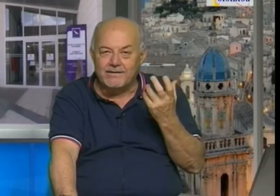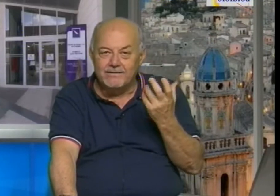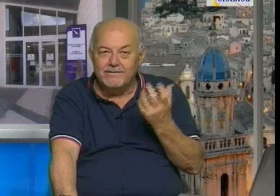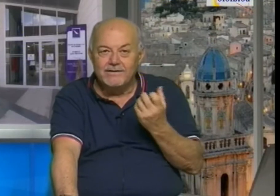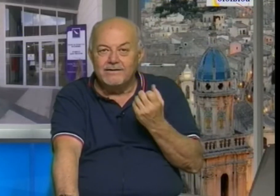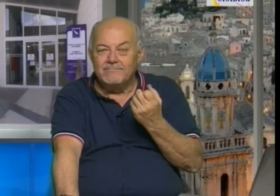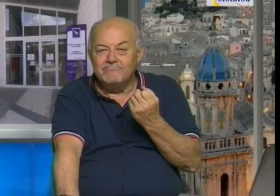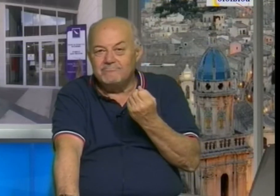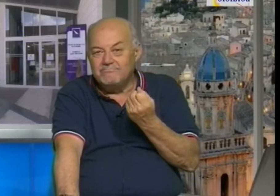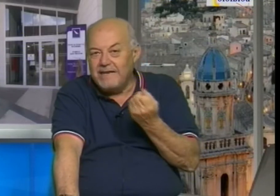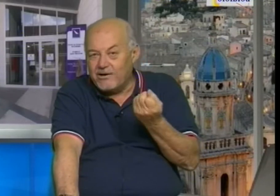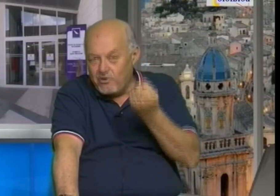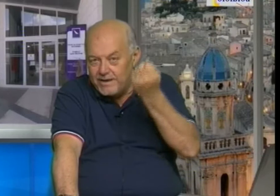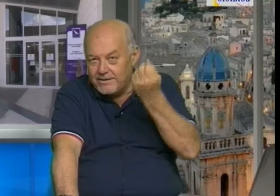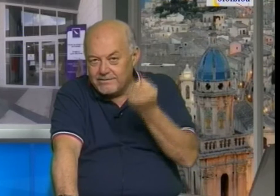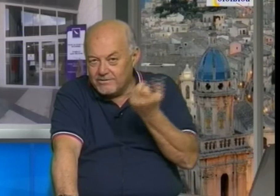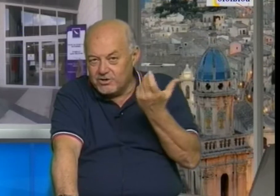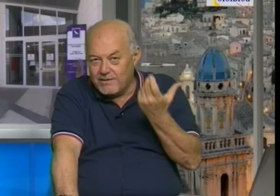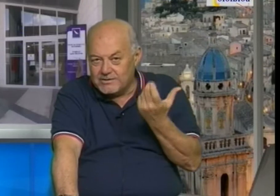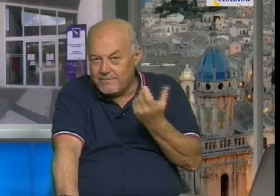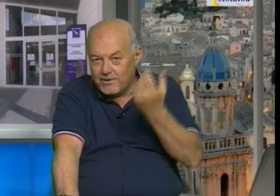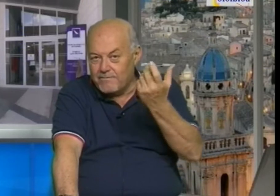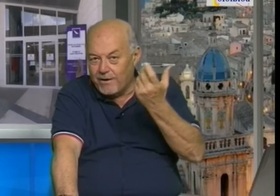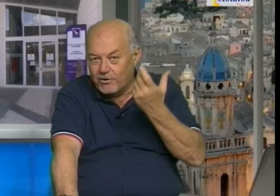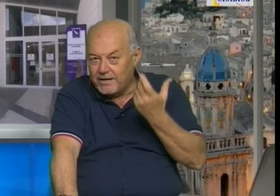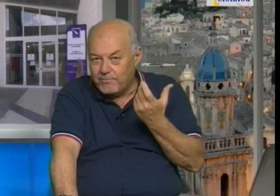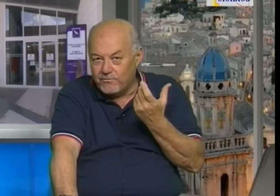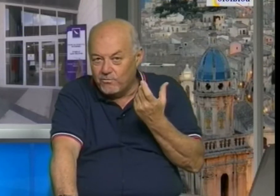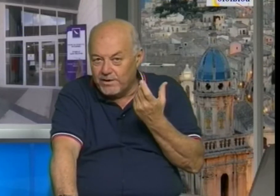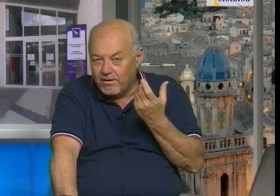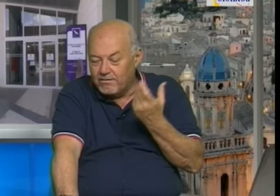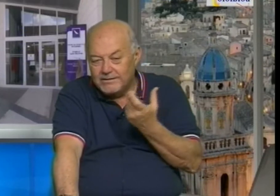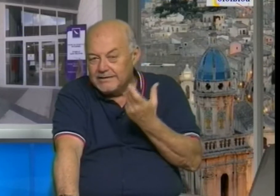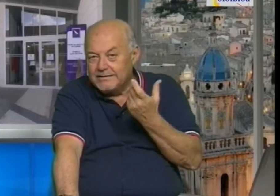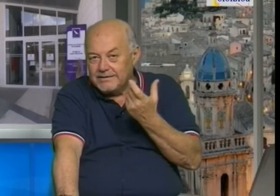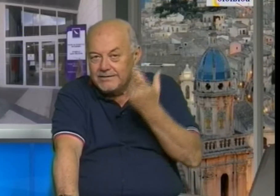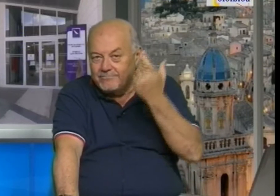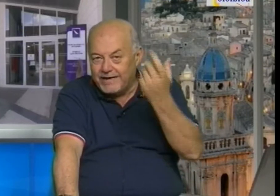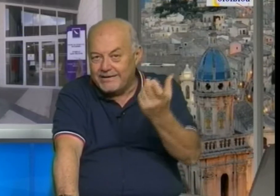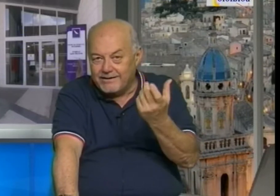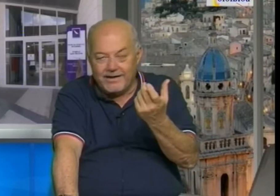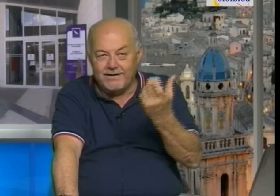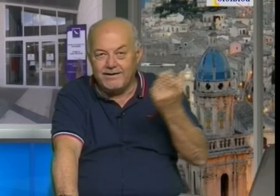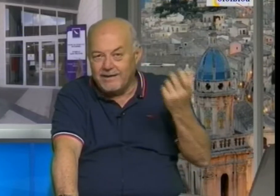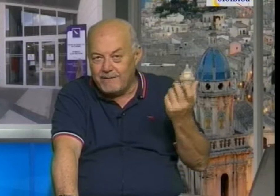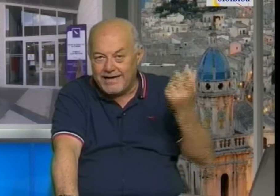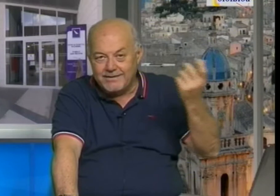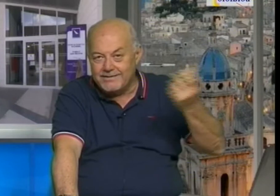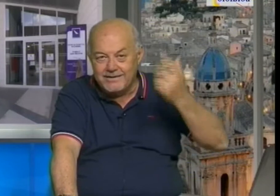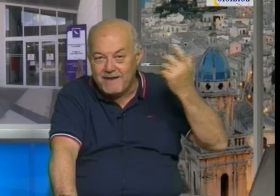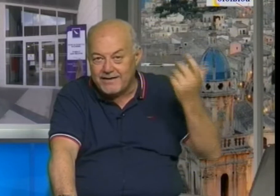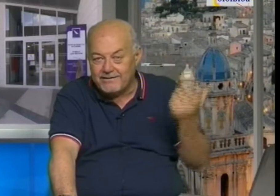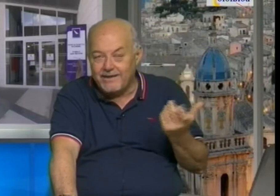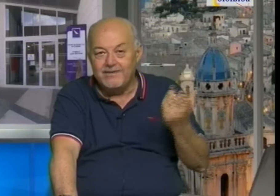SAC è come, lo diciamo sempre, come balocchi e profumi, no? Mentre la madre